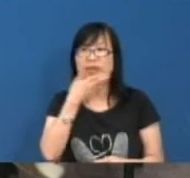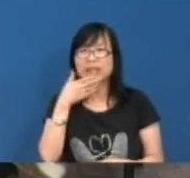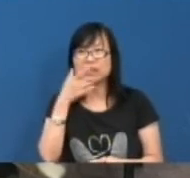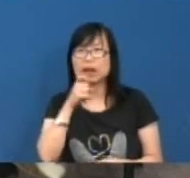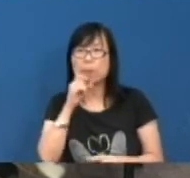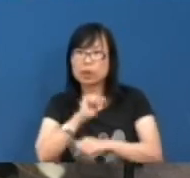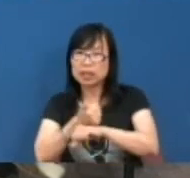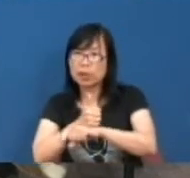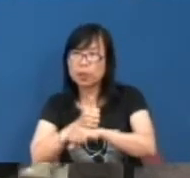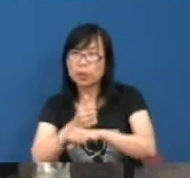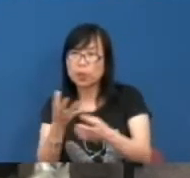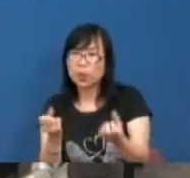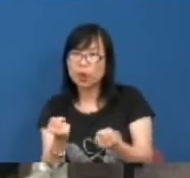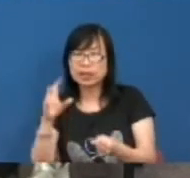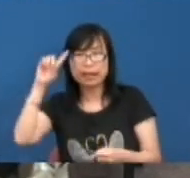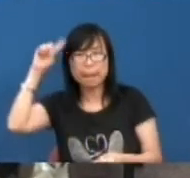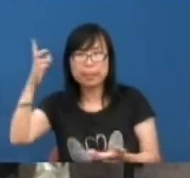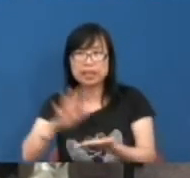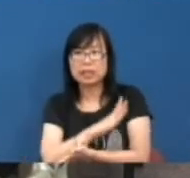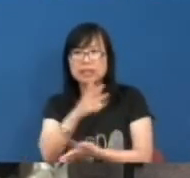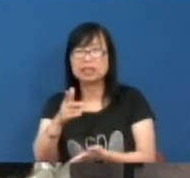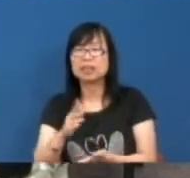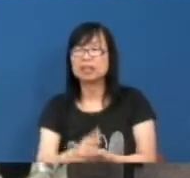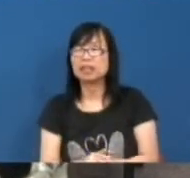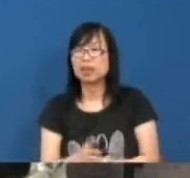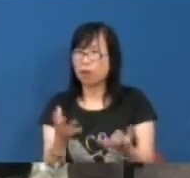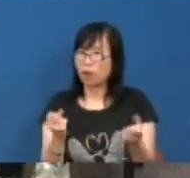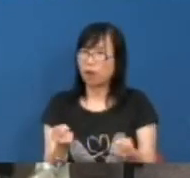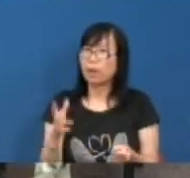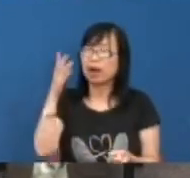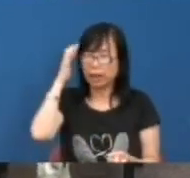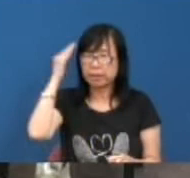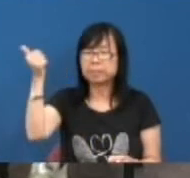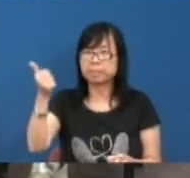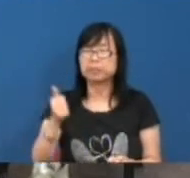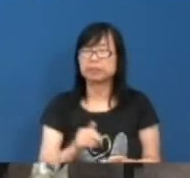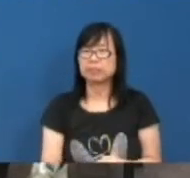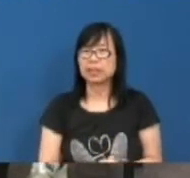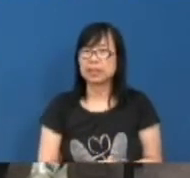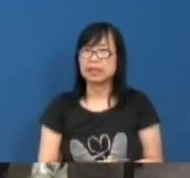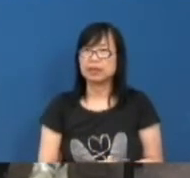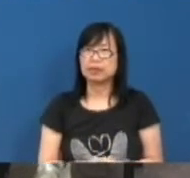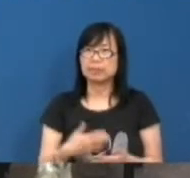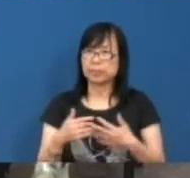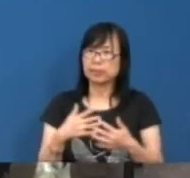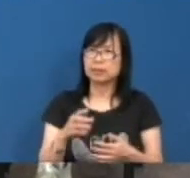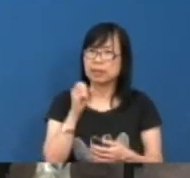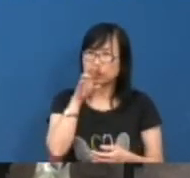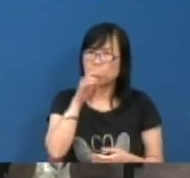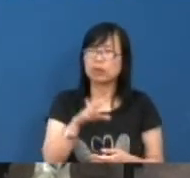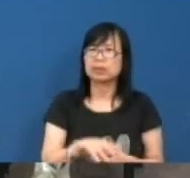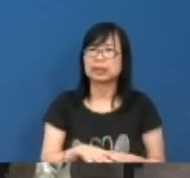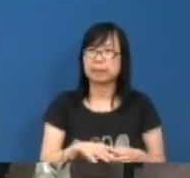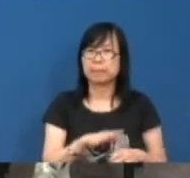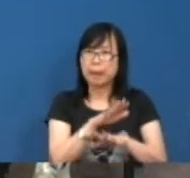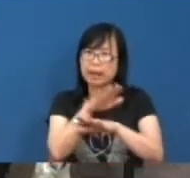有冇機會攞？係咪明年3月先到？佢就真係好好彩。咁嗱，事實上係即係平息到少少民怨